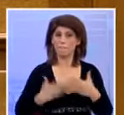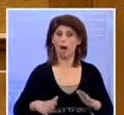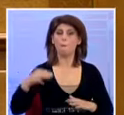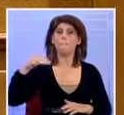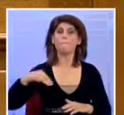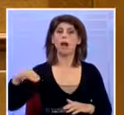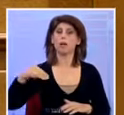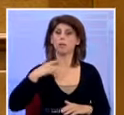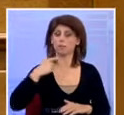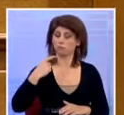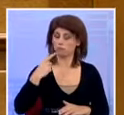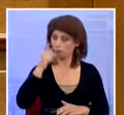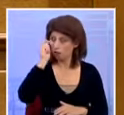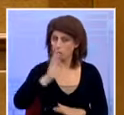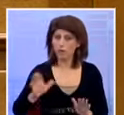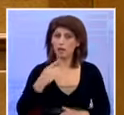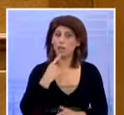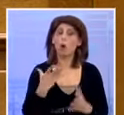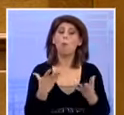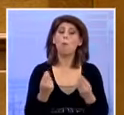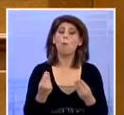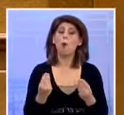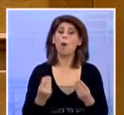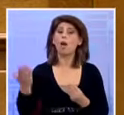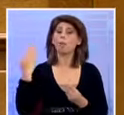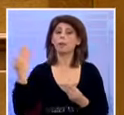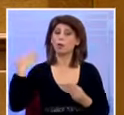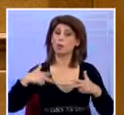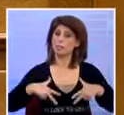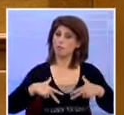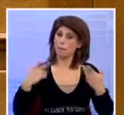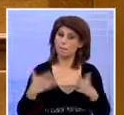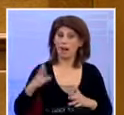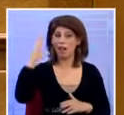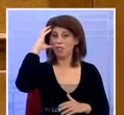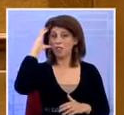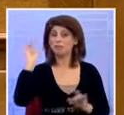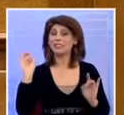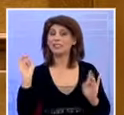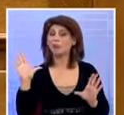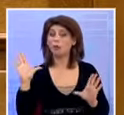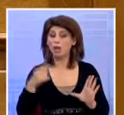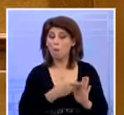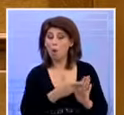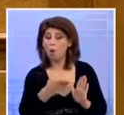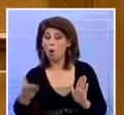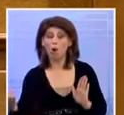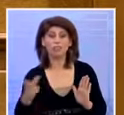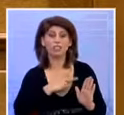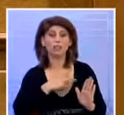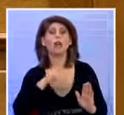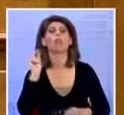Μέρκελ. Είπατε χαρακτηριστικά ότι έγιναν και πολλά από την προηγούμενη κυβέρνηση. Σας θυμίζω ότι τίποτα από αυτά τα σωστά δεν